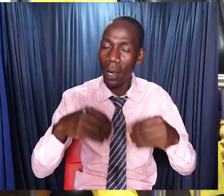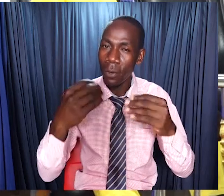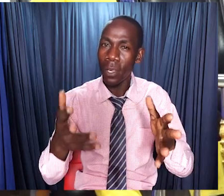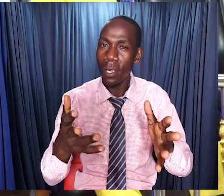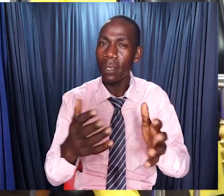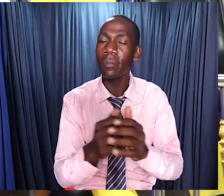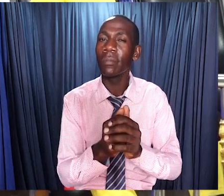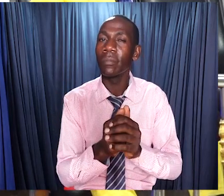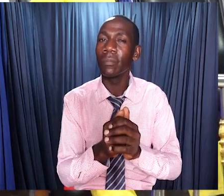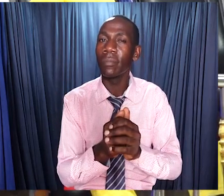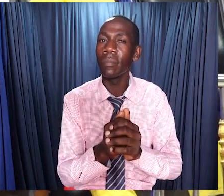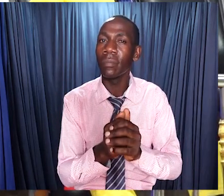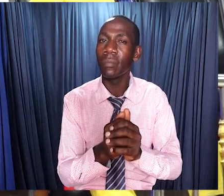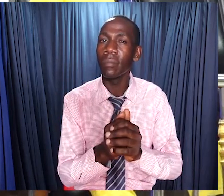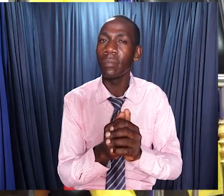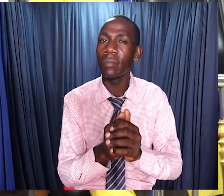Hallelujah. Hallelujah.